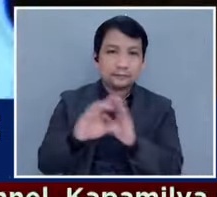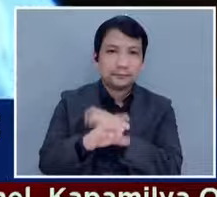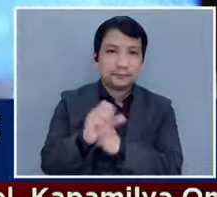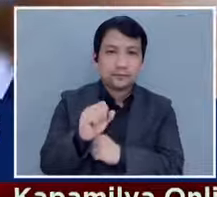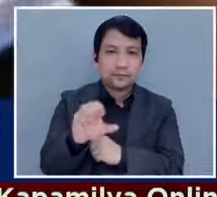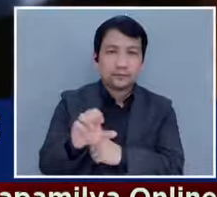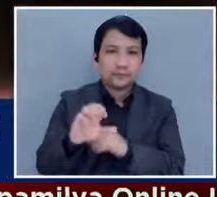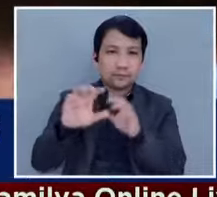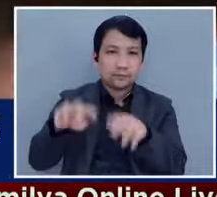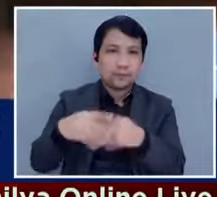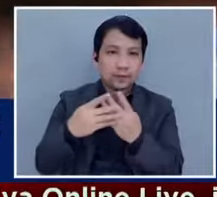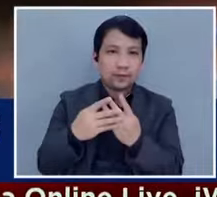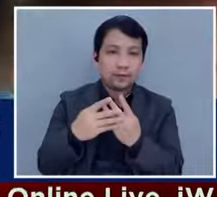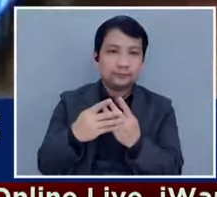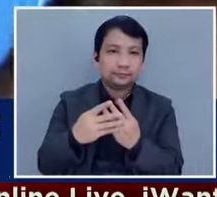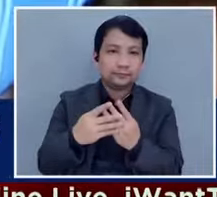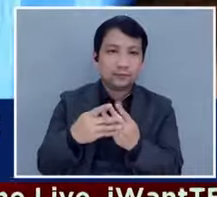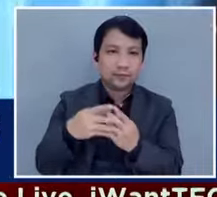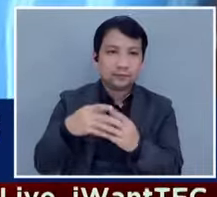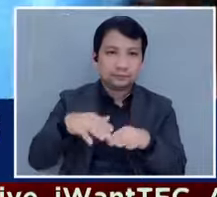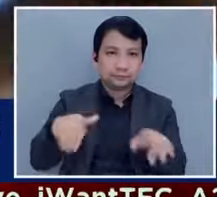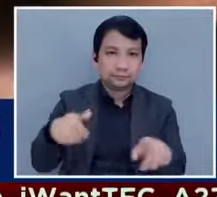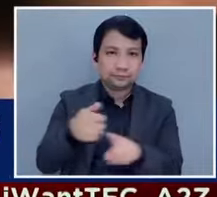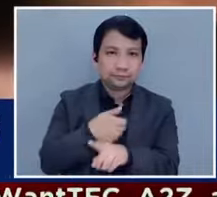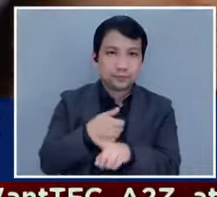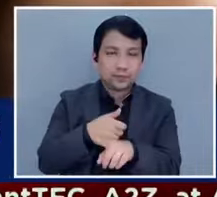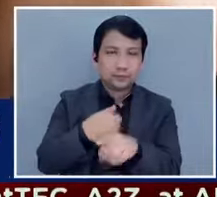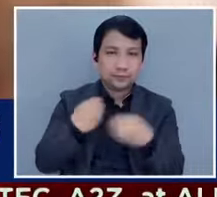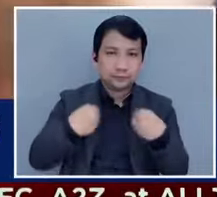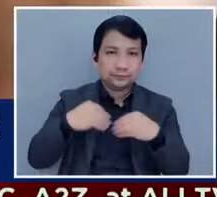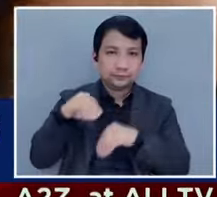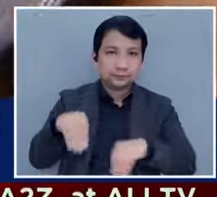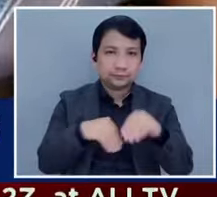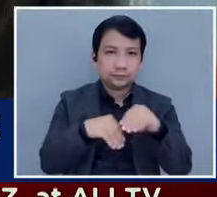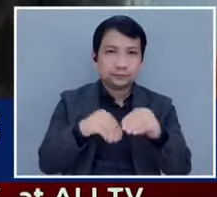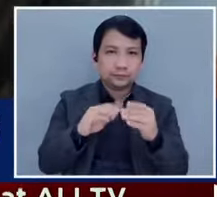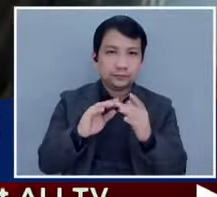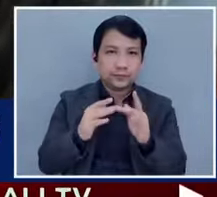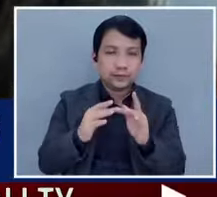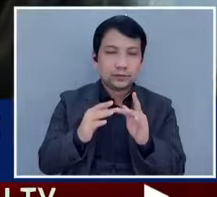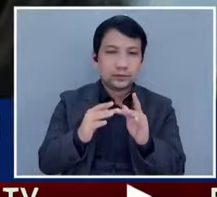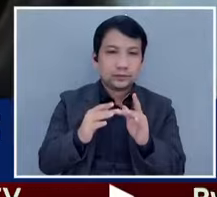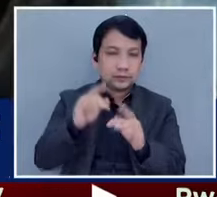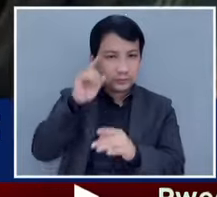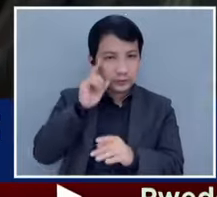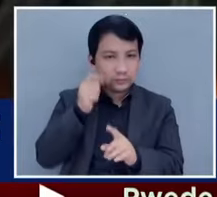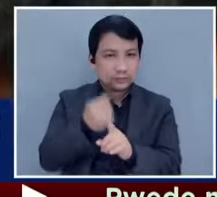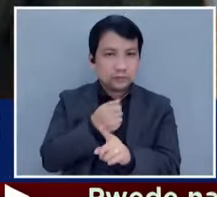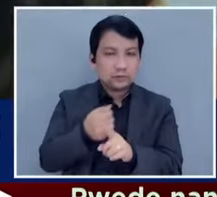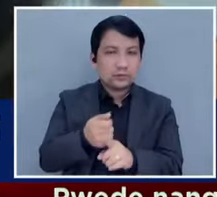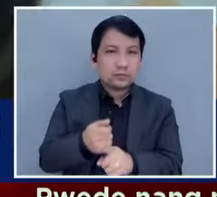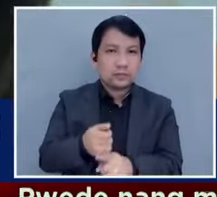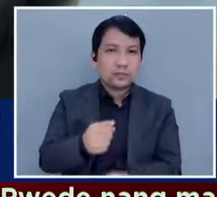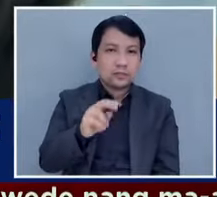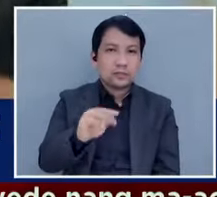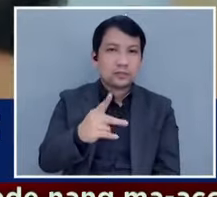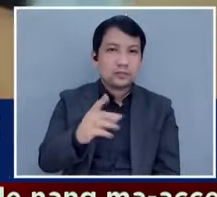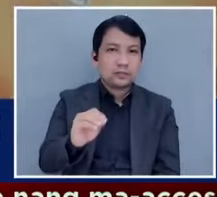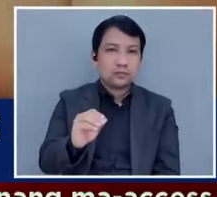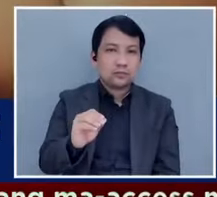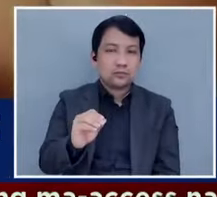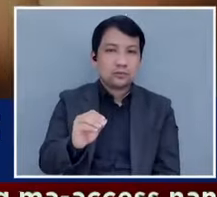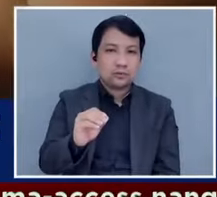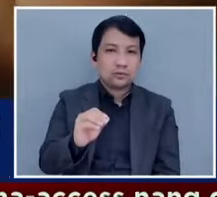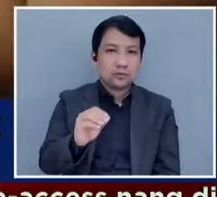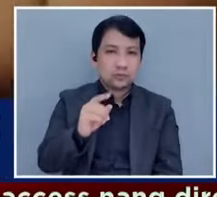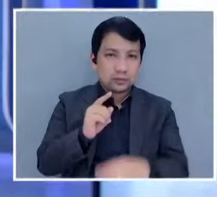si Jackie sa kasong child abuse, human trafficking at online sexual abuse. Nico Bawa, ABS-CBN